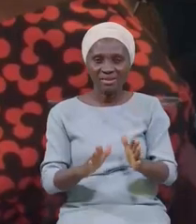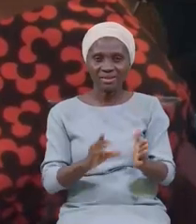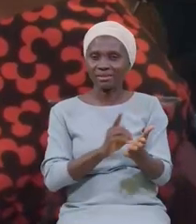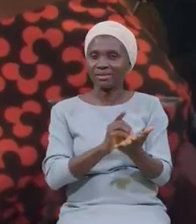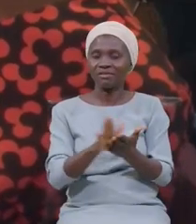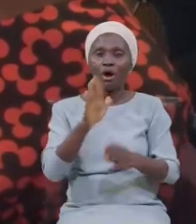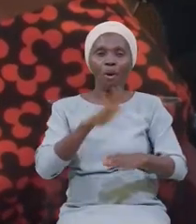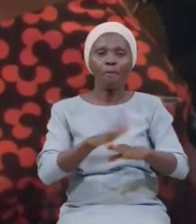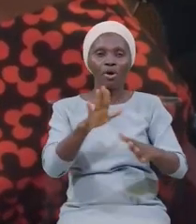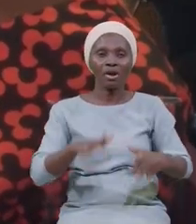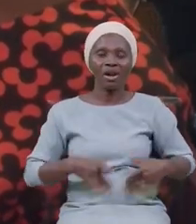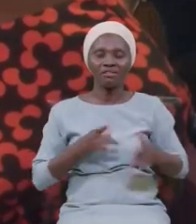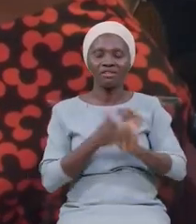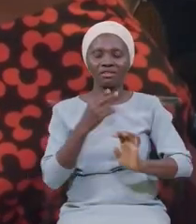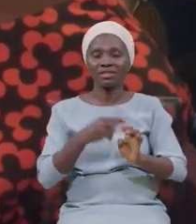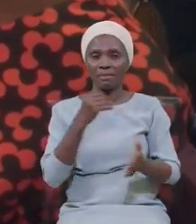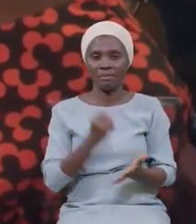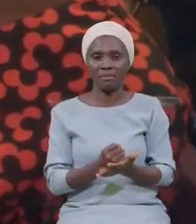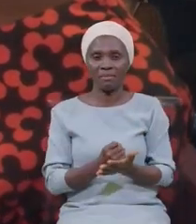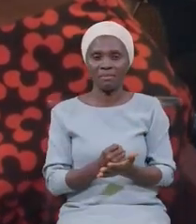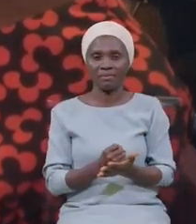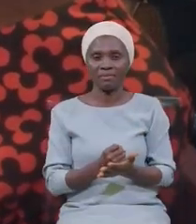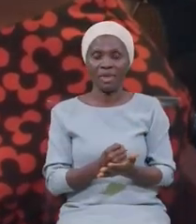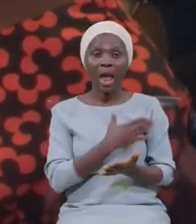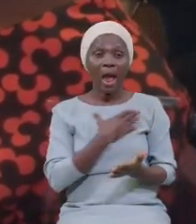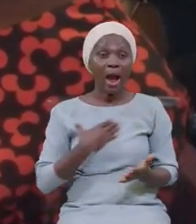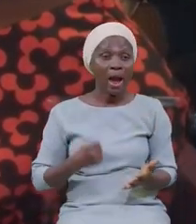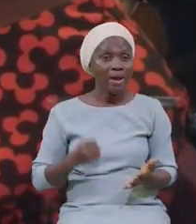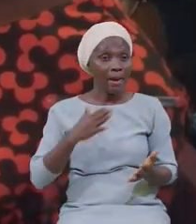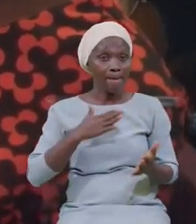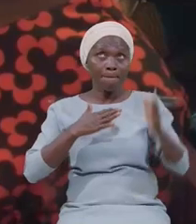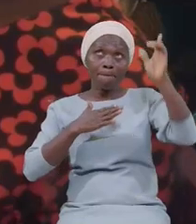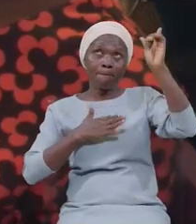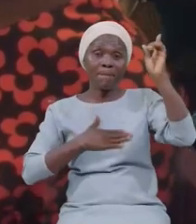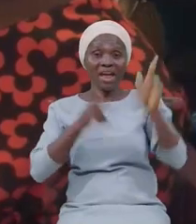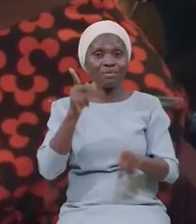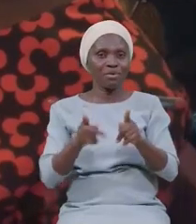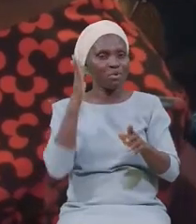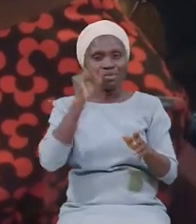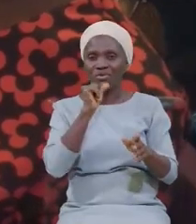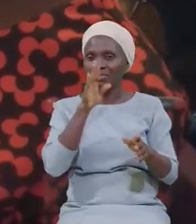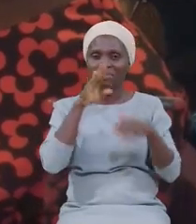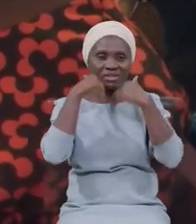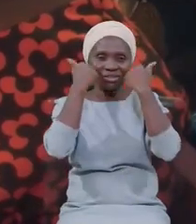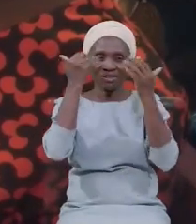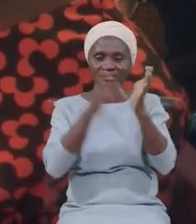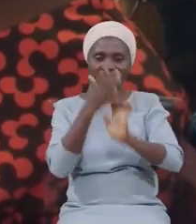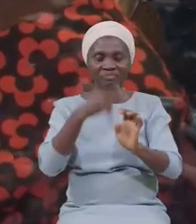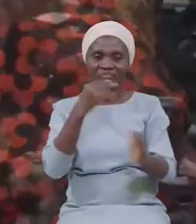débordantes, surabondantes dans votre vie au nom de Jésus. Et mon peuple ne sera plus jamais dans la